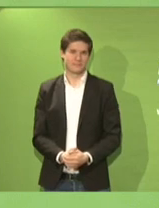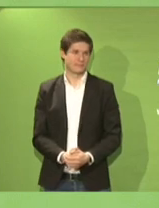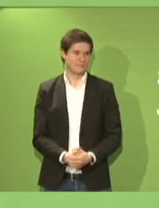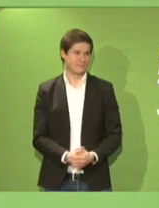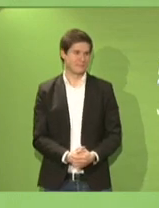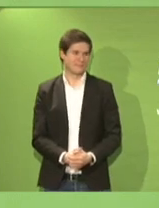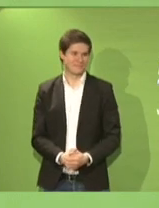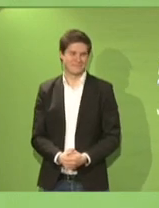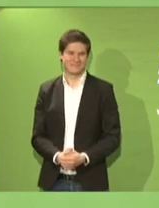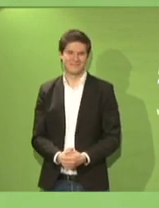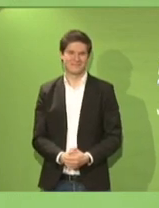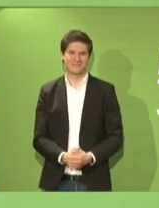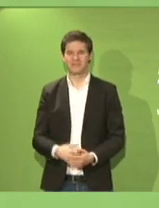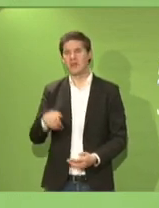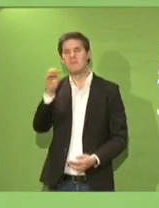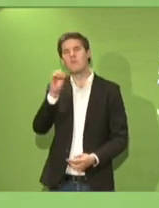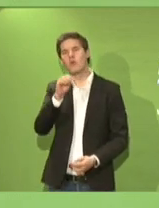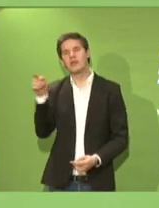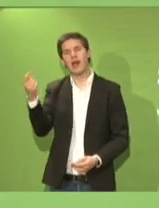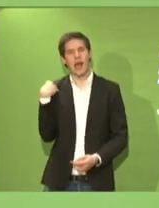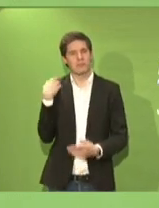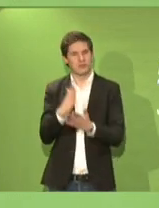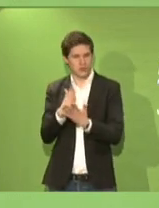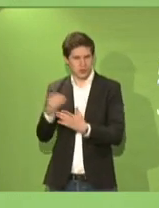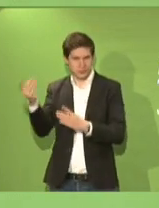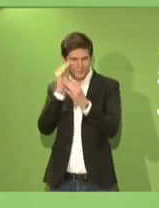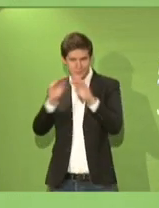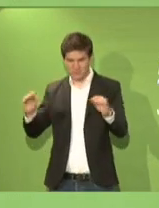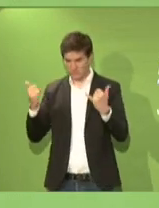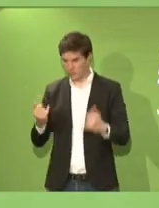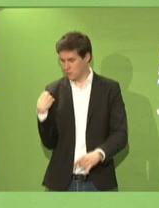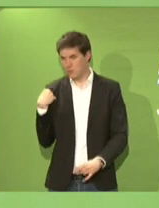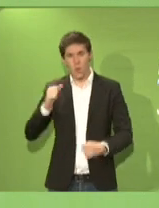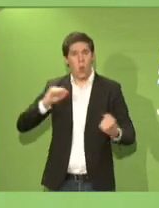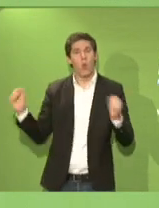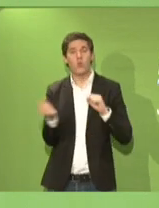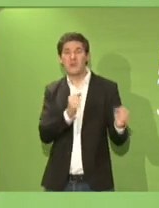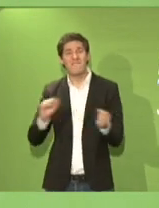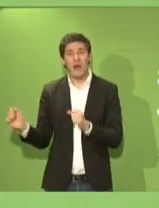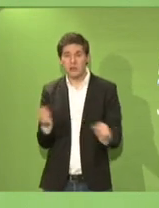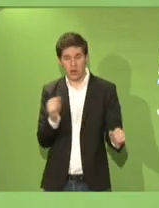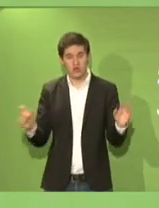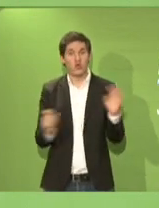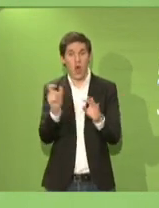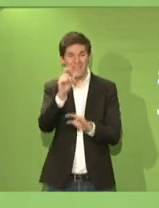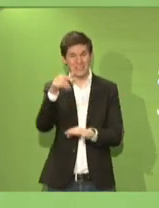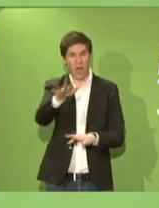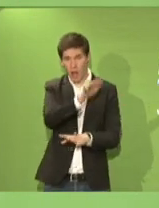Auch das hat Monika eben angesprochen. Die verheerenden Unwetter in dieser Woche haben in Nordrhein-Westfalen Menschenleben